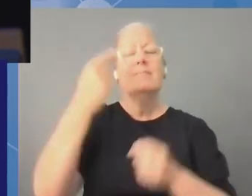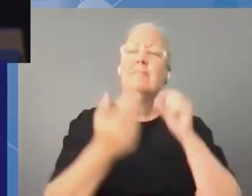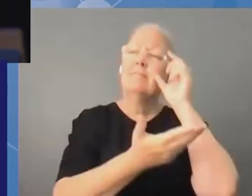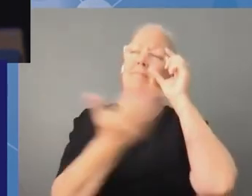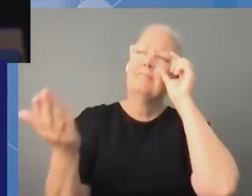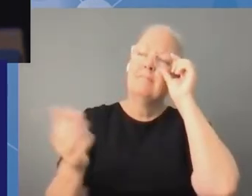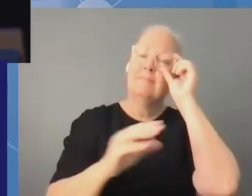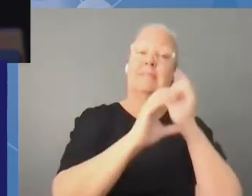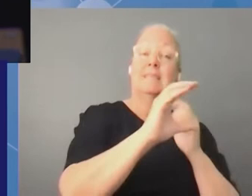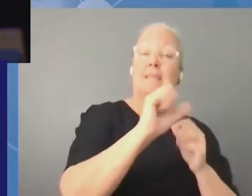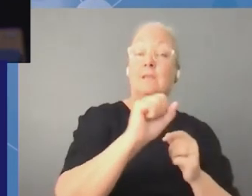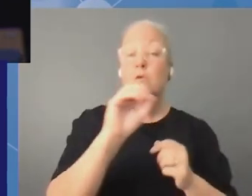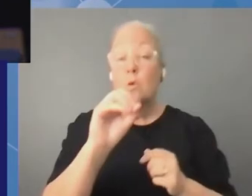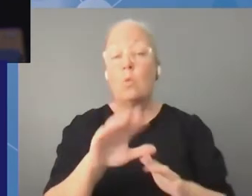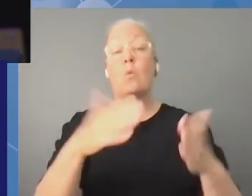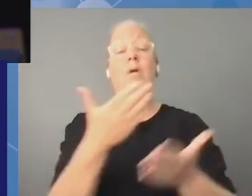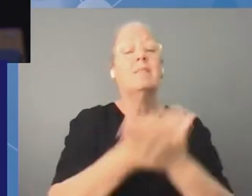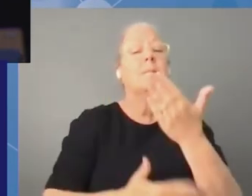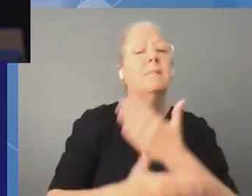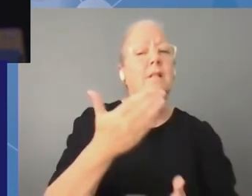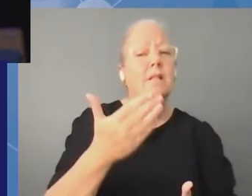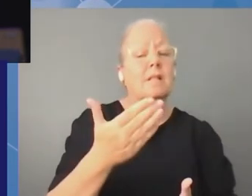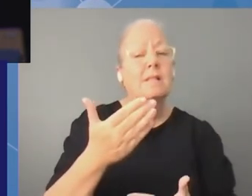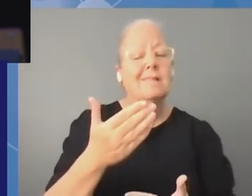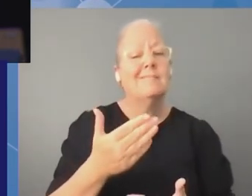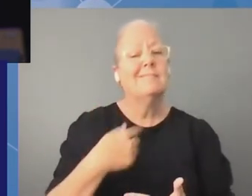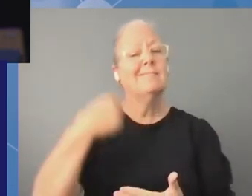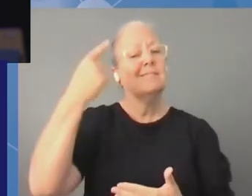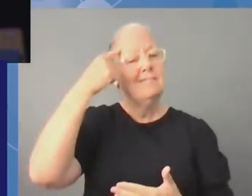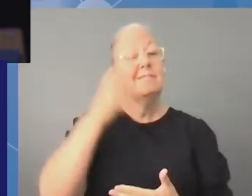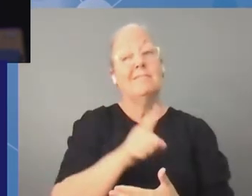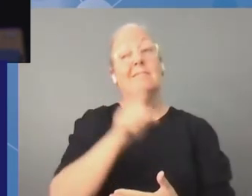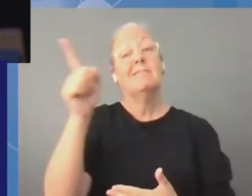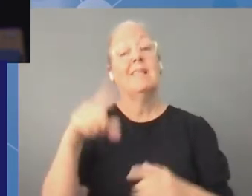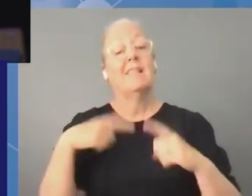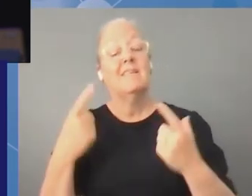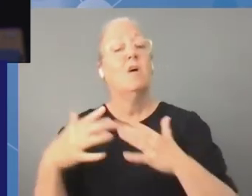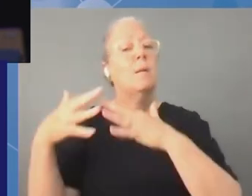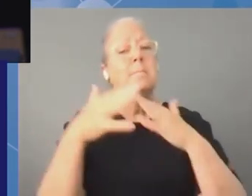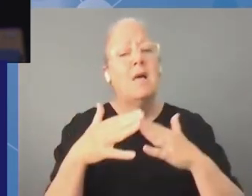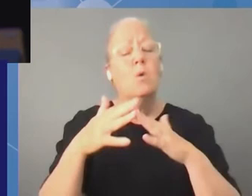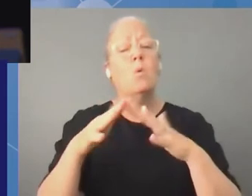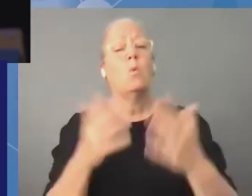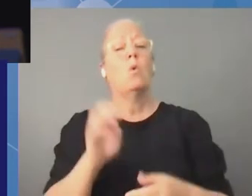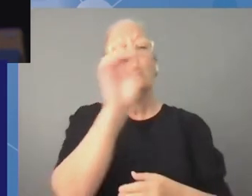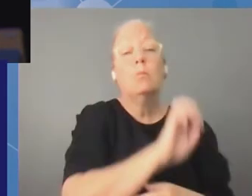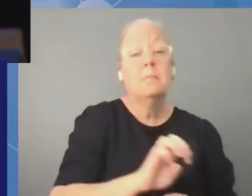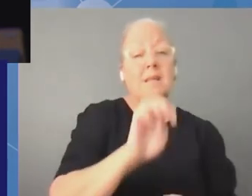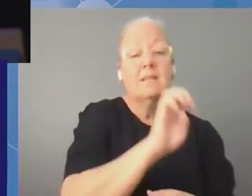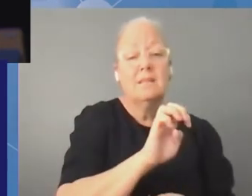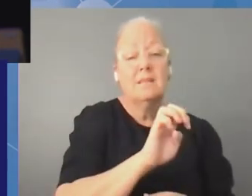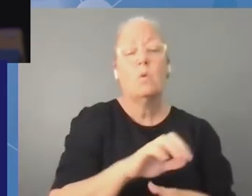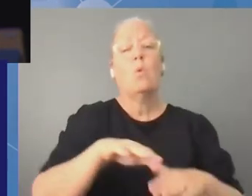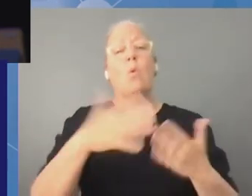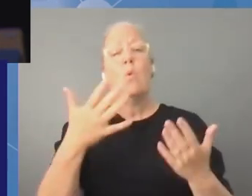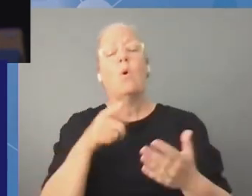做一个论坛的一个联盟的一个组织的吧，它是基本的要求的吧，一定要去变化的吧。